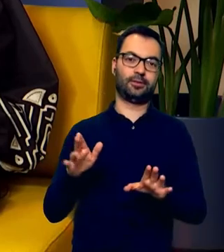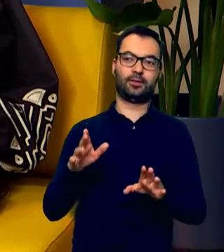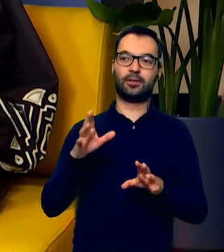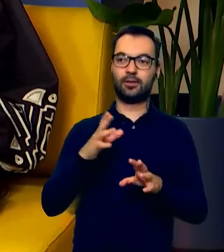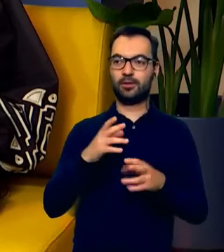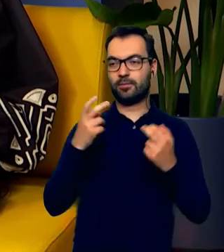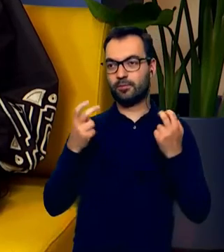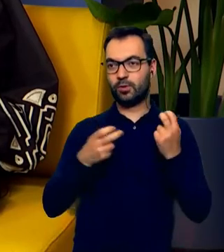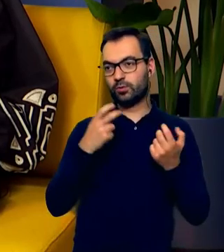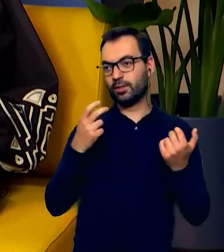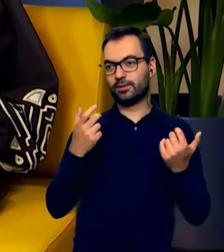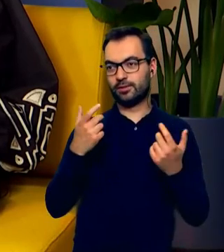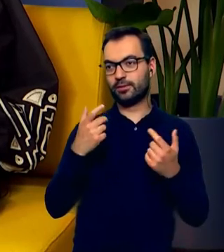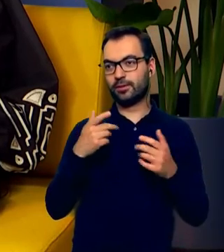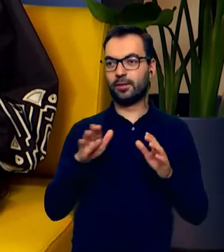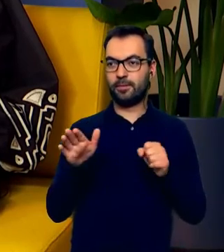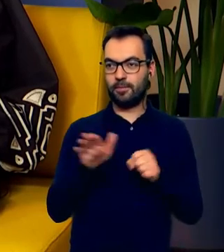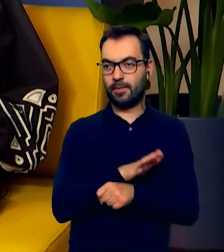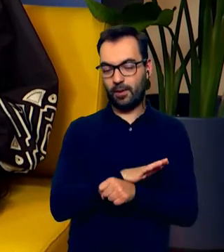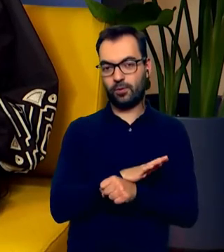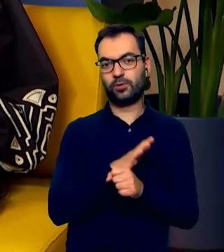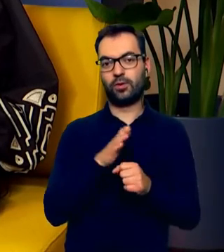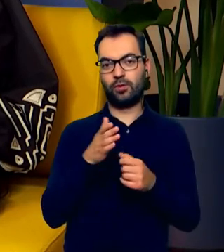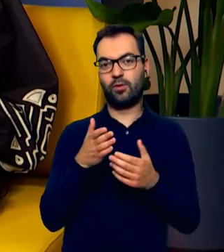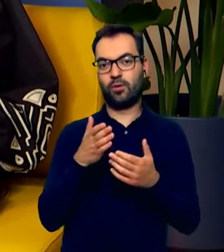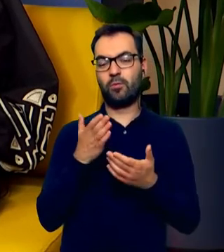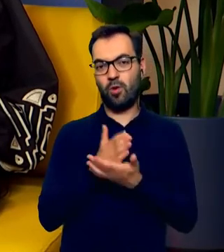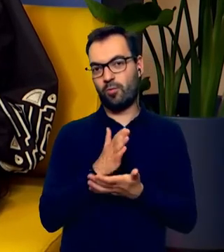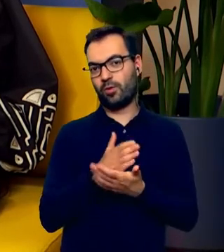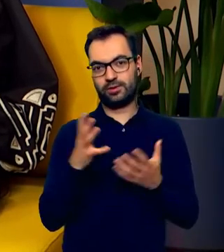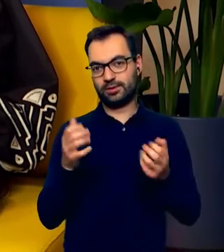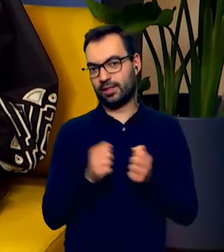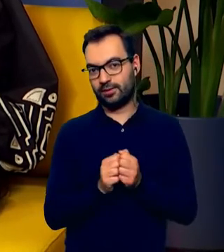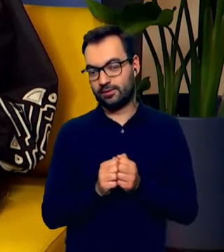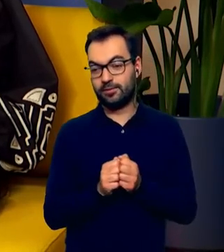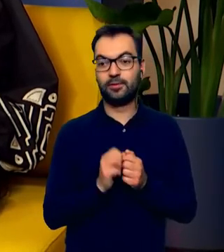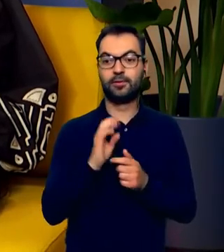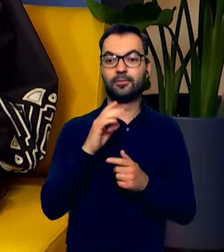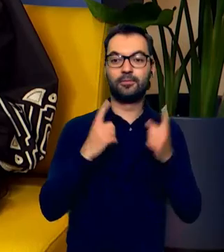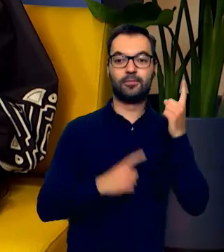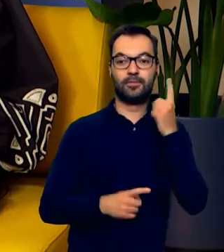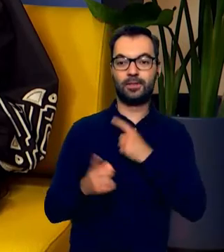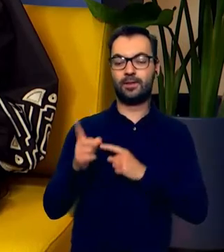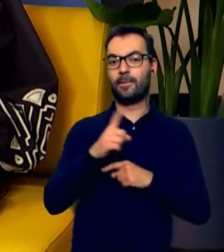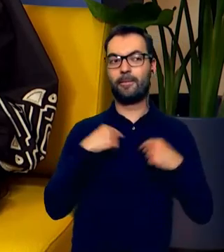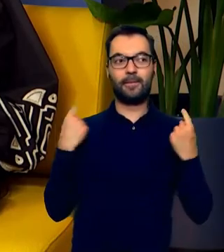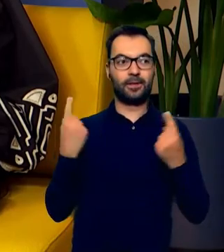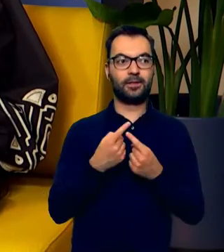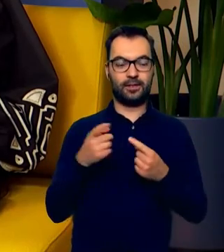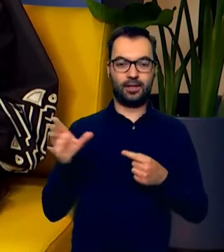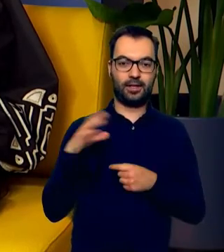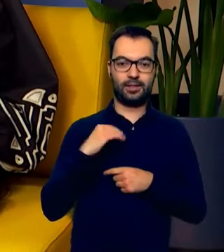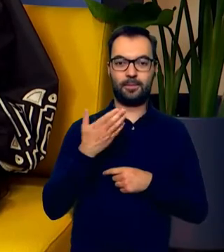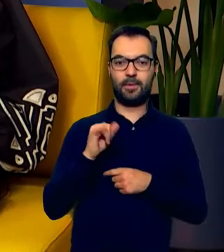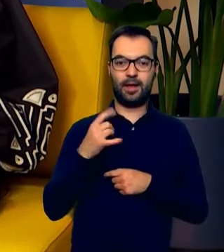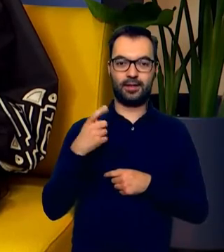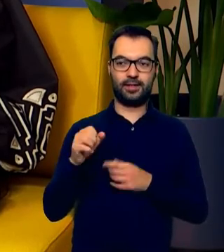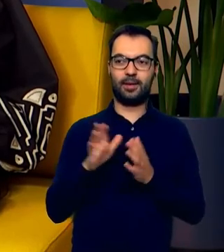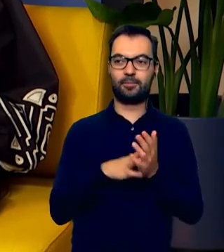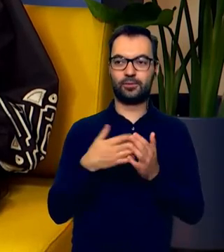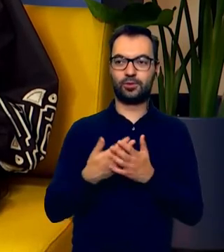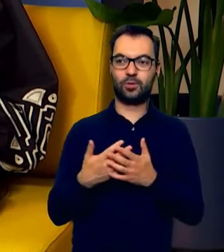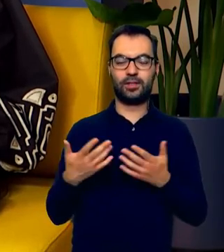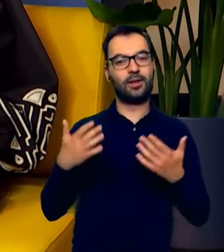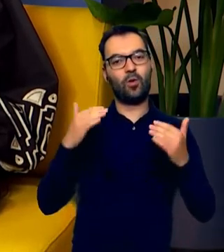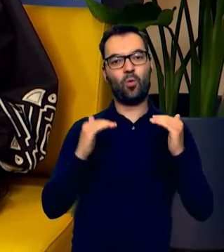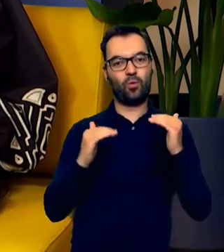było znaleźć, jak to się mówi, kompleksową pomoc. Tak. Myślę, że my jesteśmy z Magdą przykładem takiej harmonii.